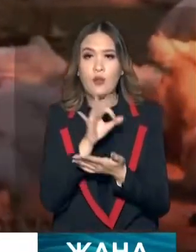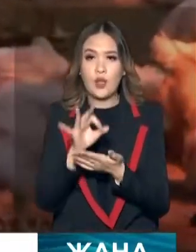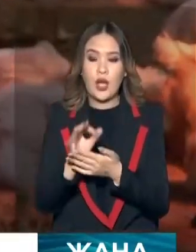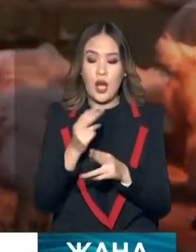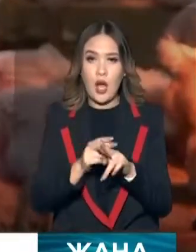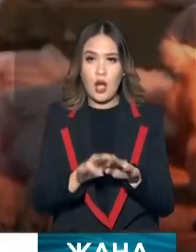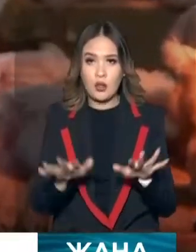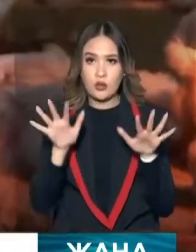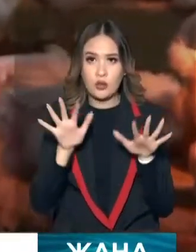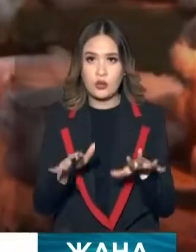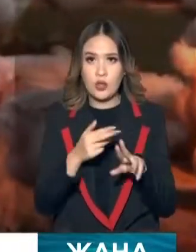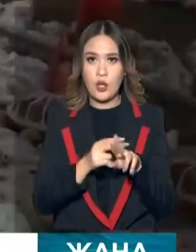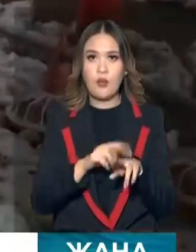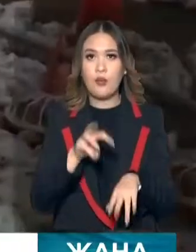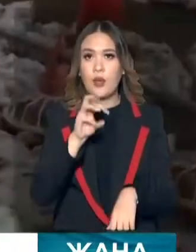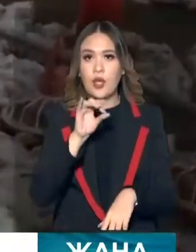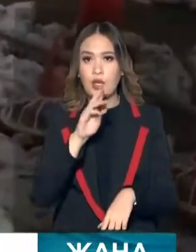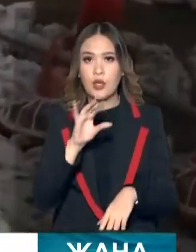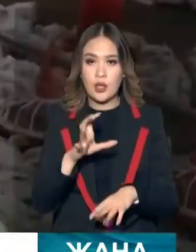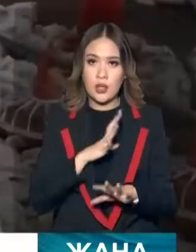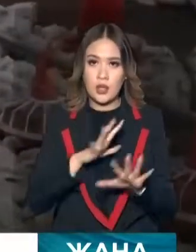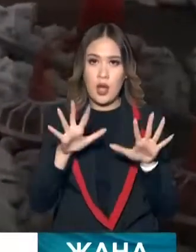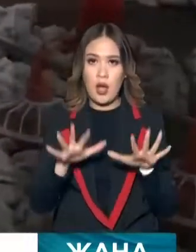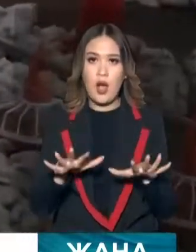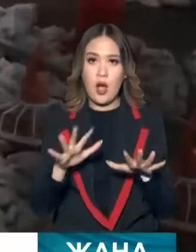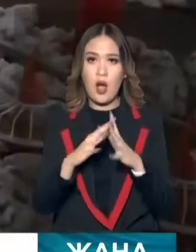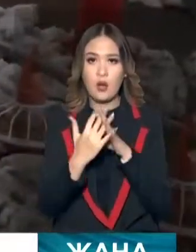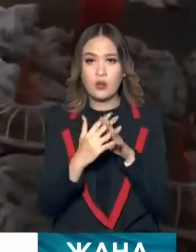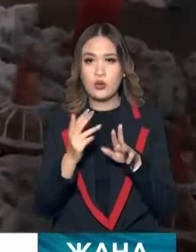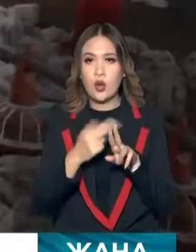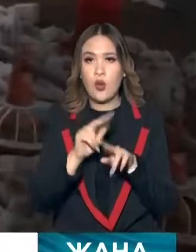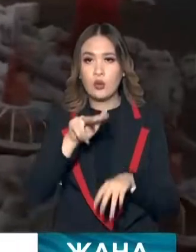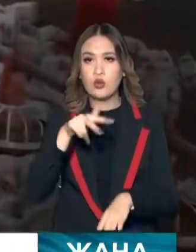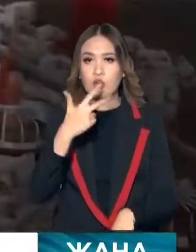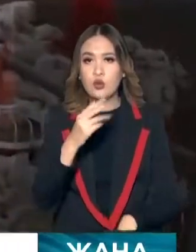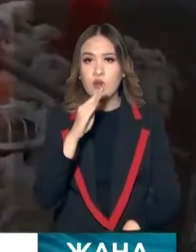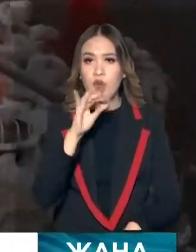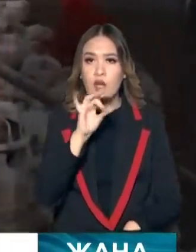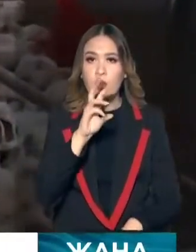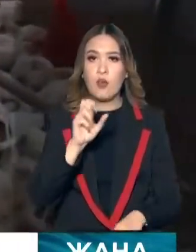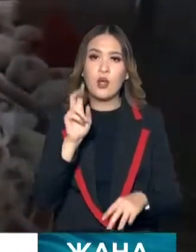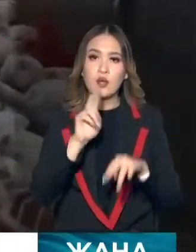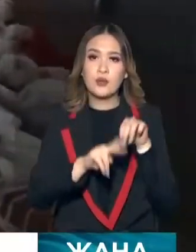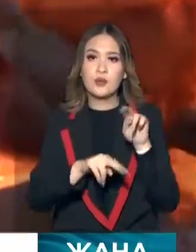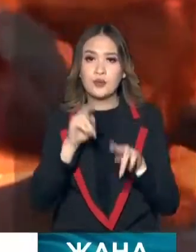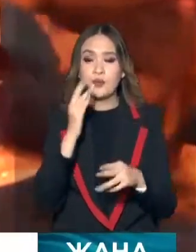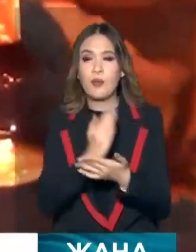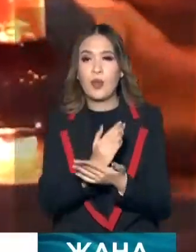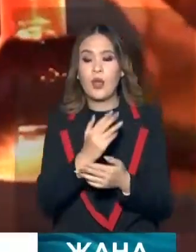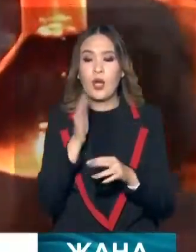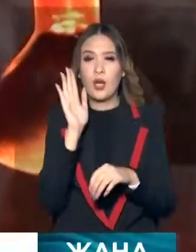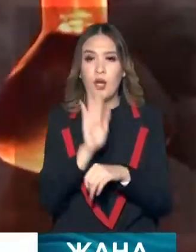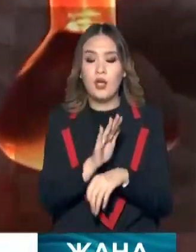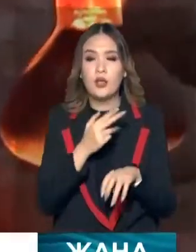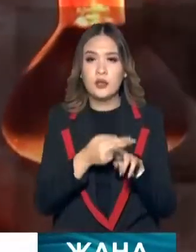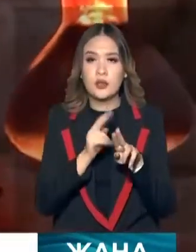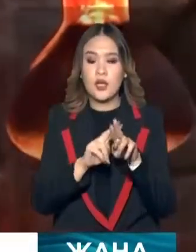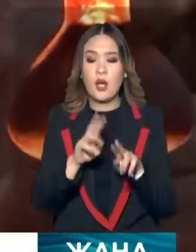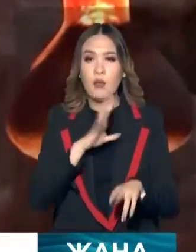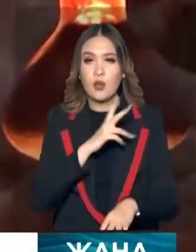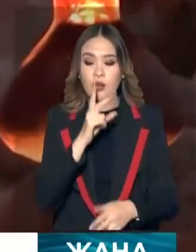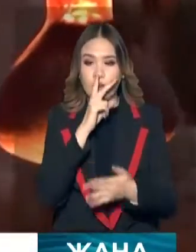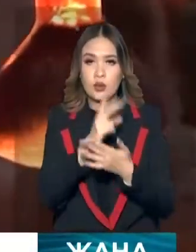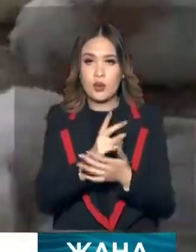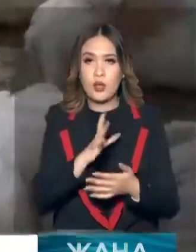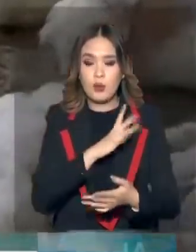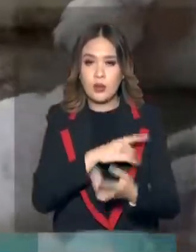ауданымен қатар Меркі, Тұрар Рысқұлов аудандарында дәл осындай 33 ферма салуды тапсырыпты. Ал жобасының игілігін көріп отырған